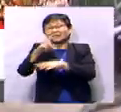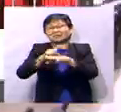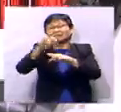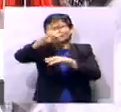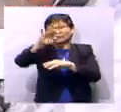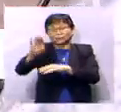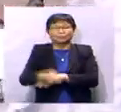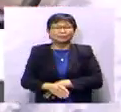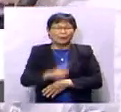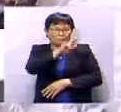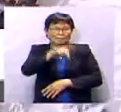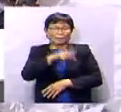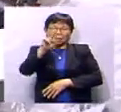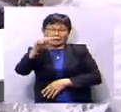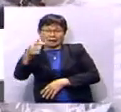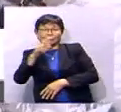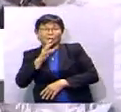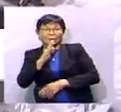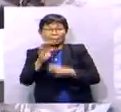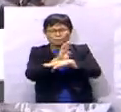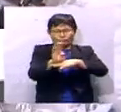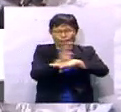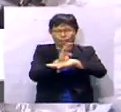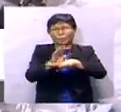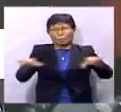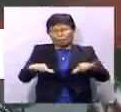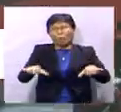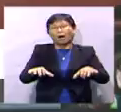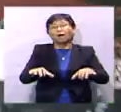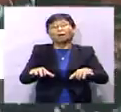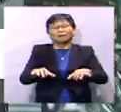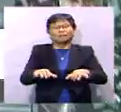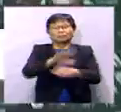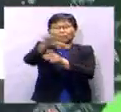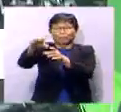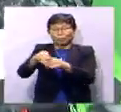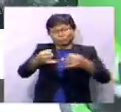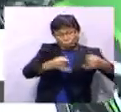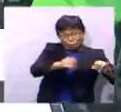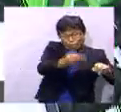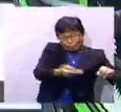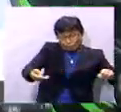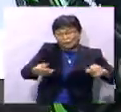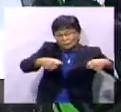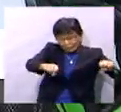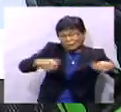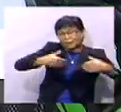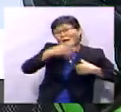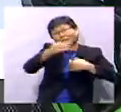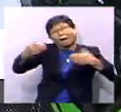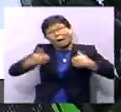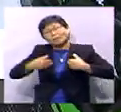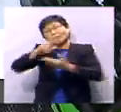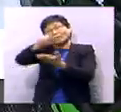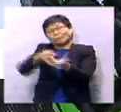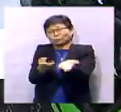The Garage, Ng Tiong Siu berkata, perniagaan yang dijalankan bukan sahaja membabitkan penjualan barangan permotoran tetapi juga